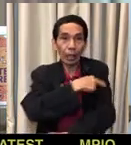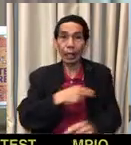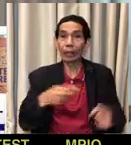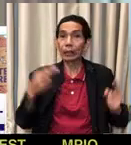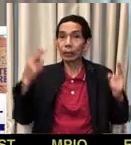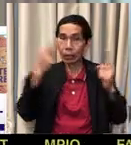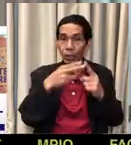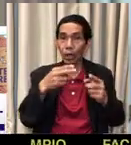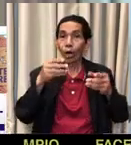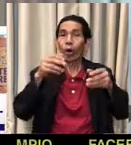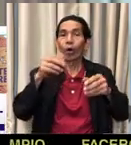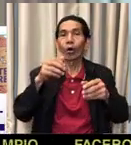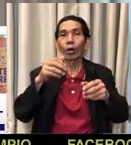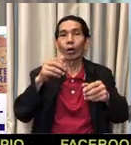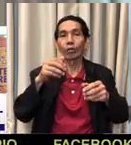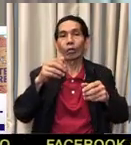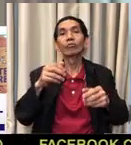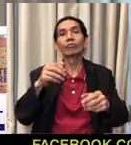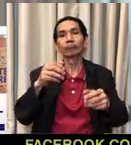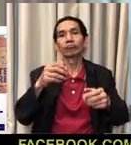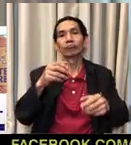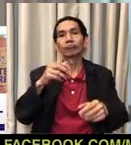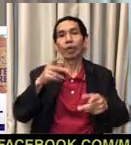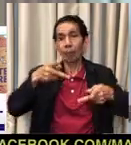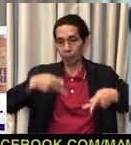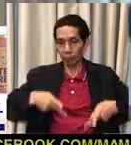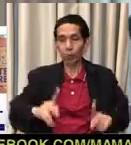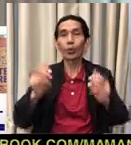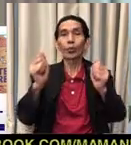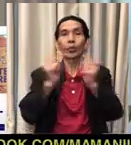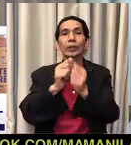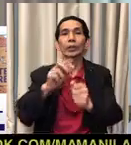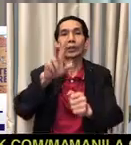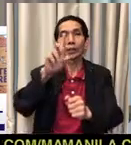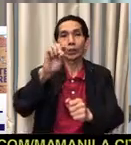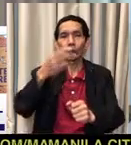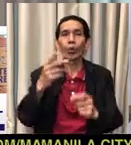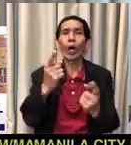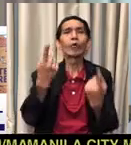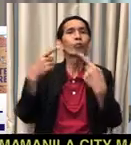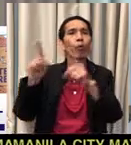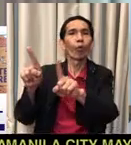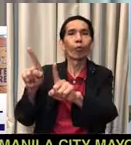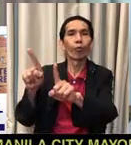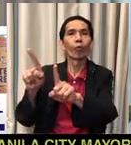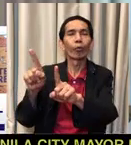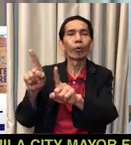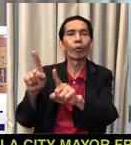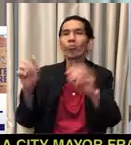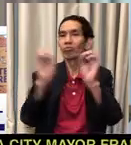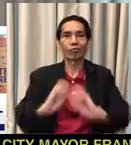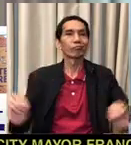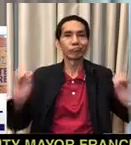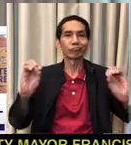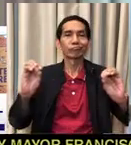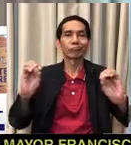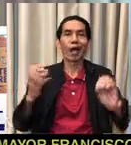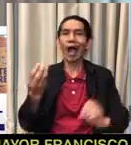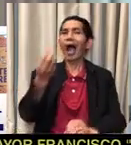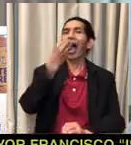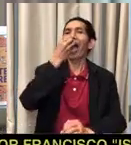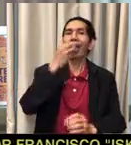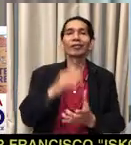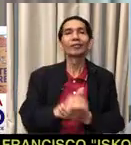until authorized ng DOH. Without it, saan kayo pupunta? Wala.